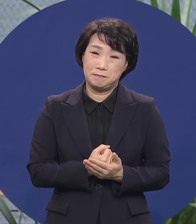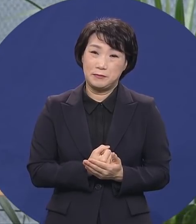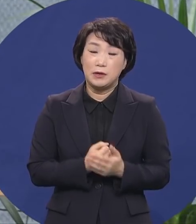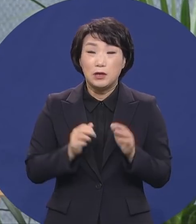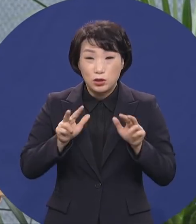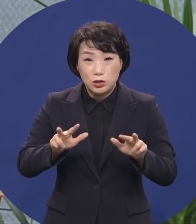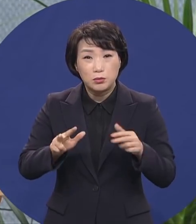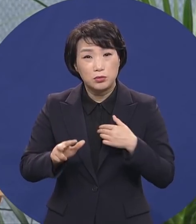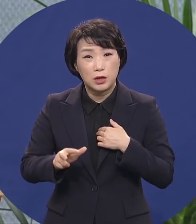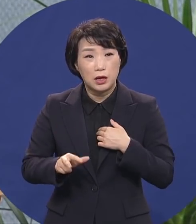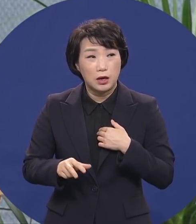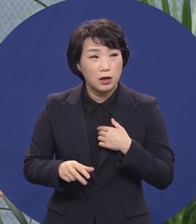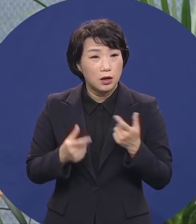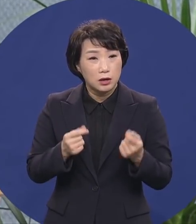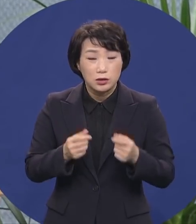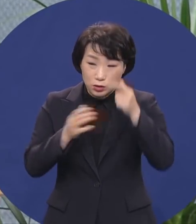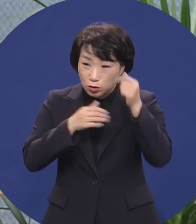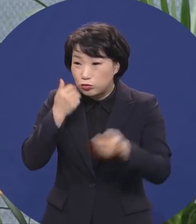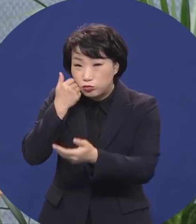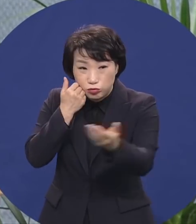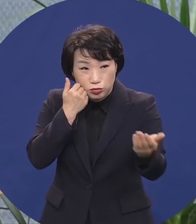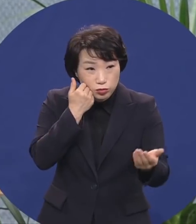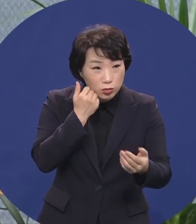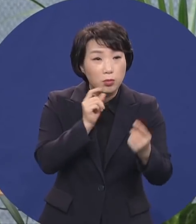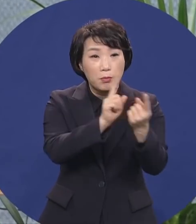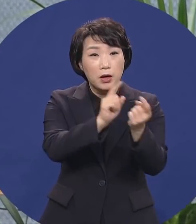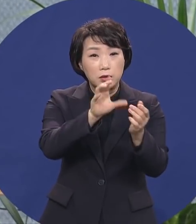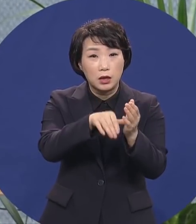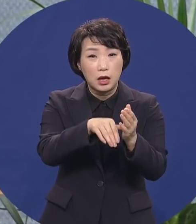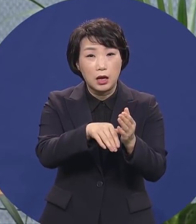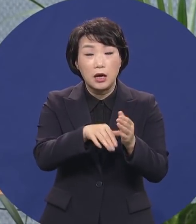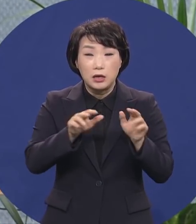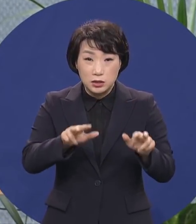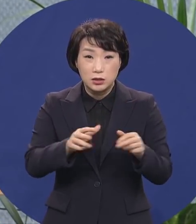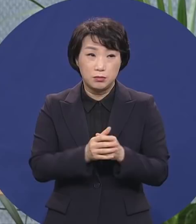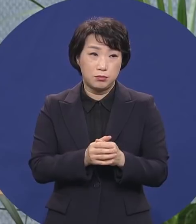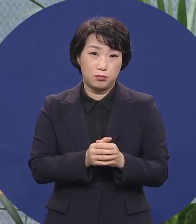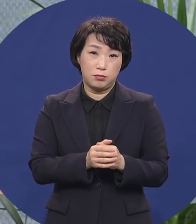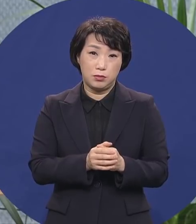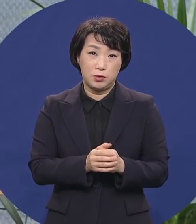난 지금도 그런 성도들 이렇게 만나도요. 단 한 번도